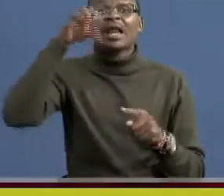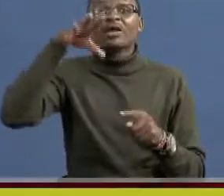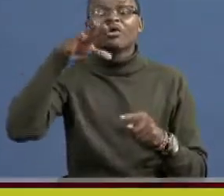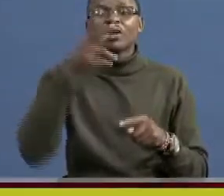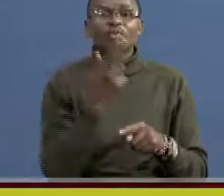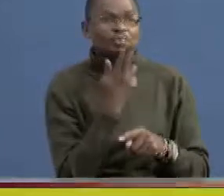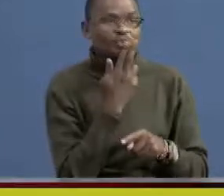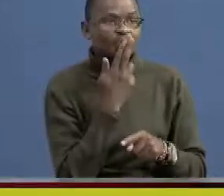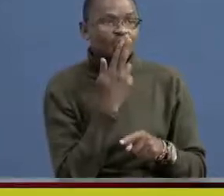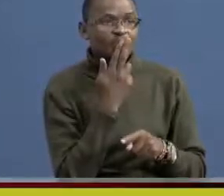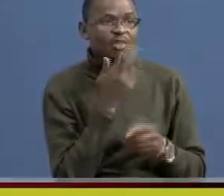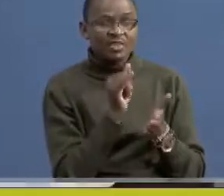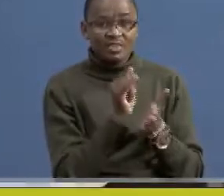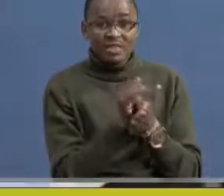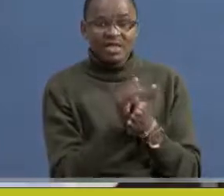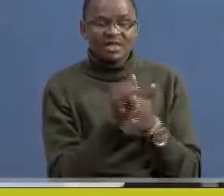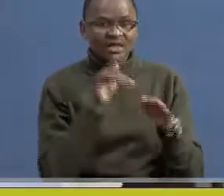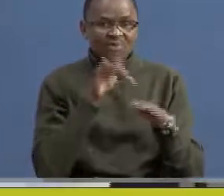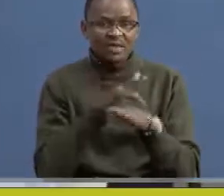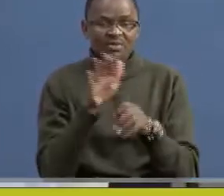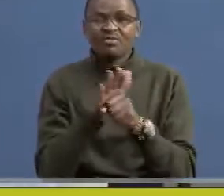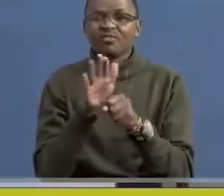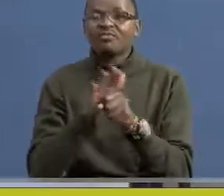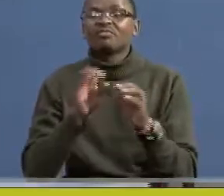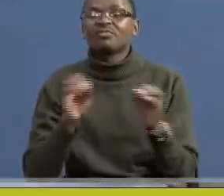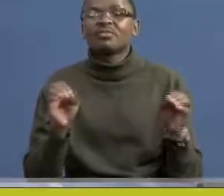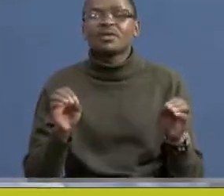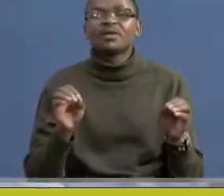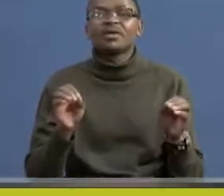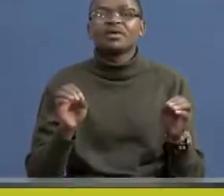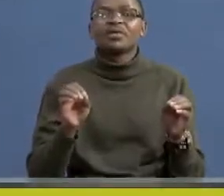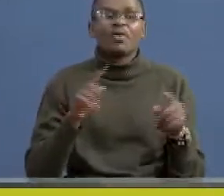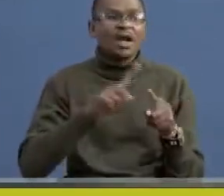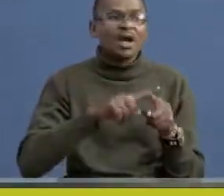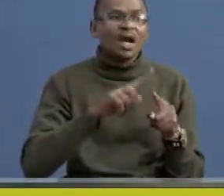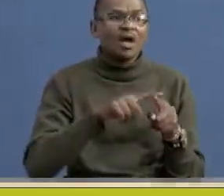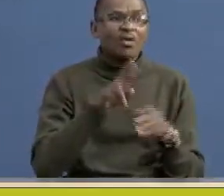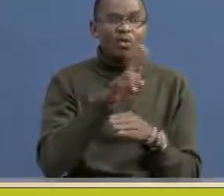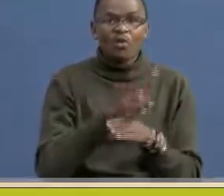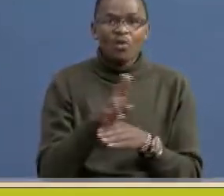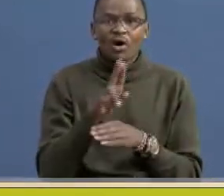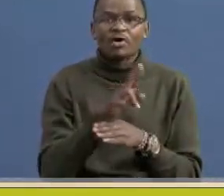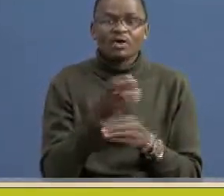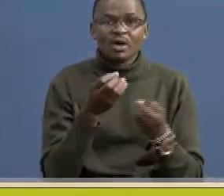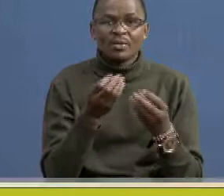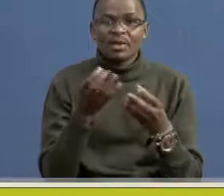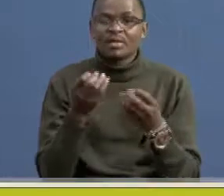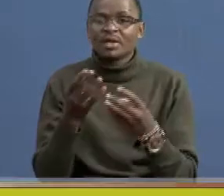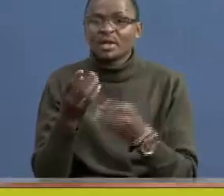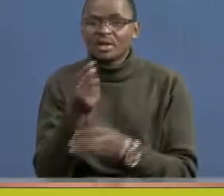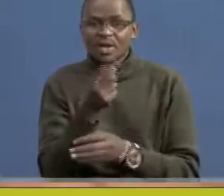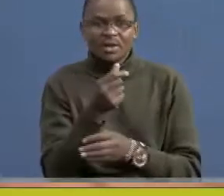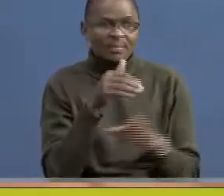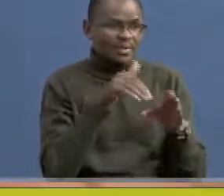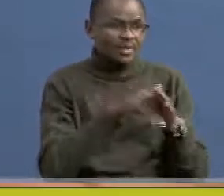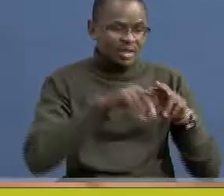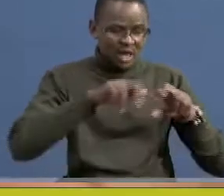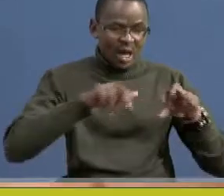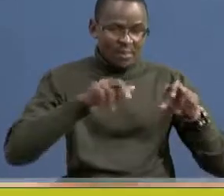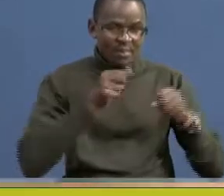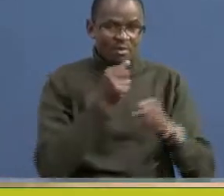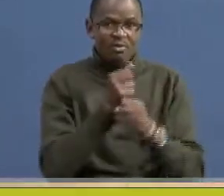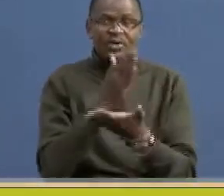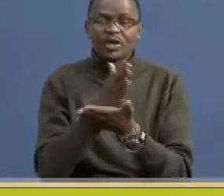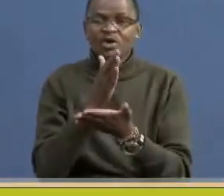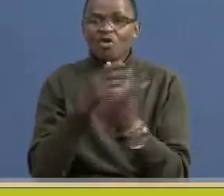kielektroniki ambazo madhara yake si mengi. Aidha, wanaongeza kuwa wanatumia hela nyingi kila mwaka katika utafiti kuhakikisha